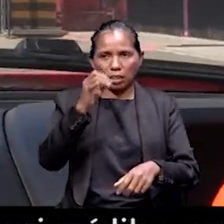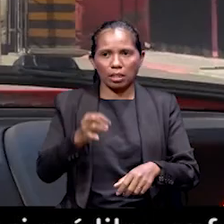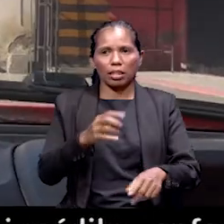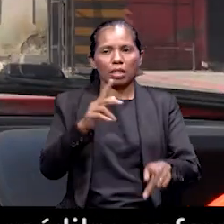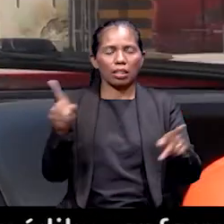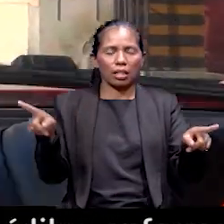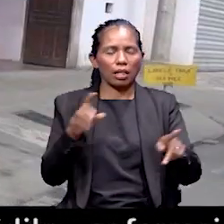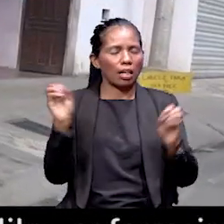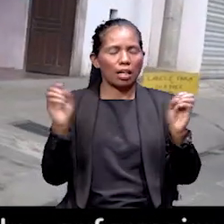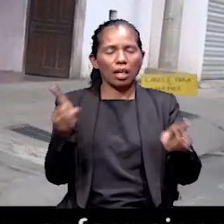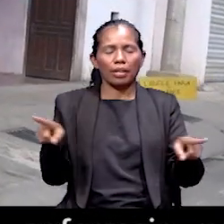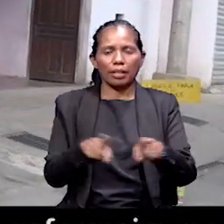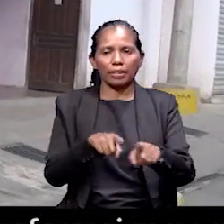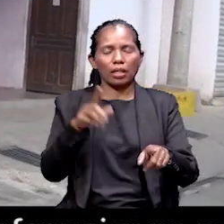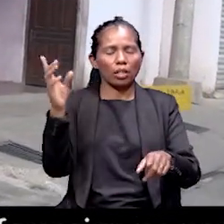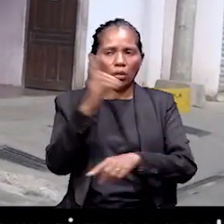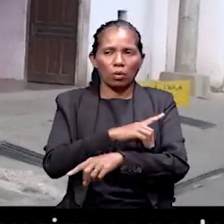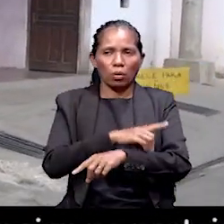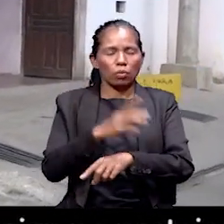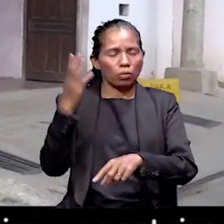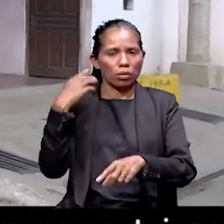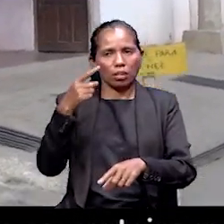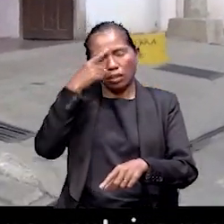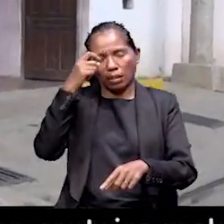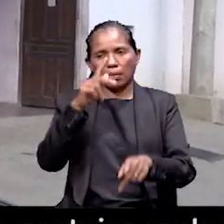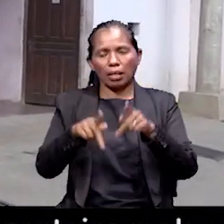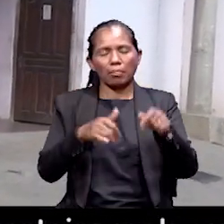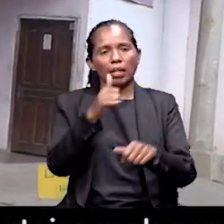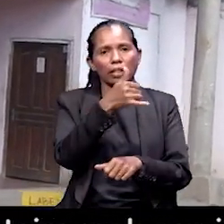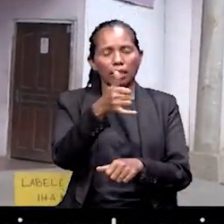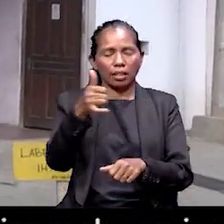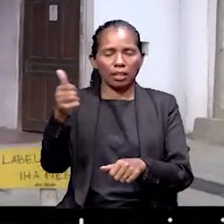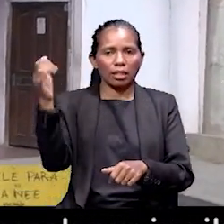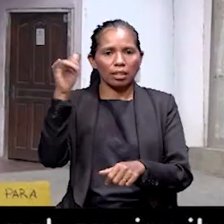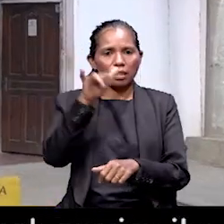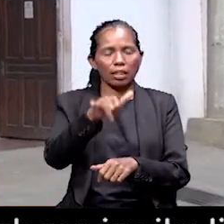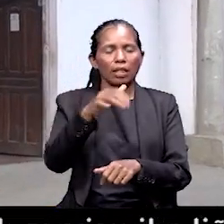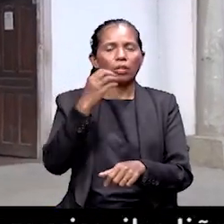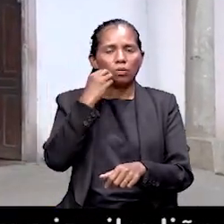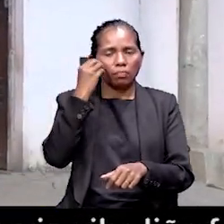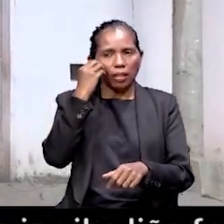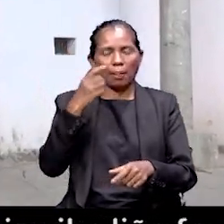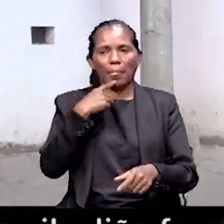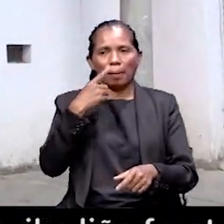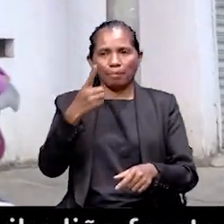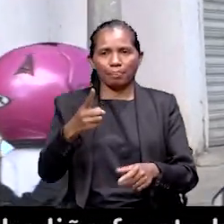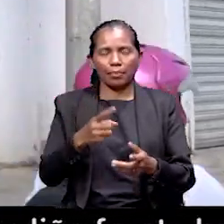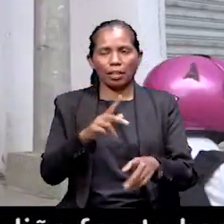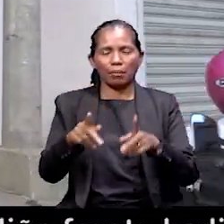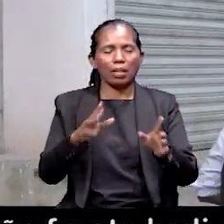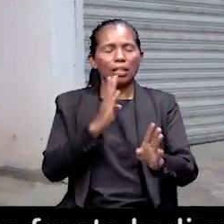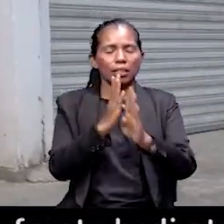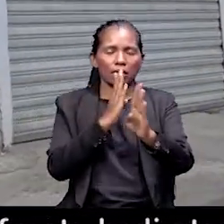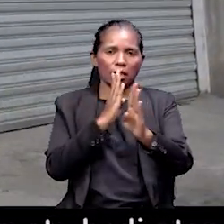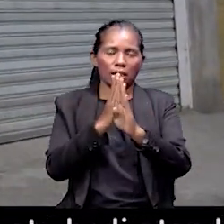lahane san loron antes nebe makrame tamba ema ida ida kela yo uma nunemos sirkulasi ng transporte mos menos tebes